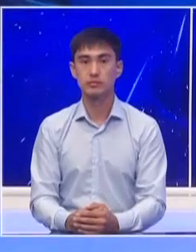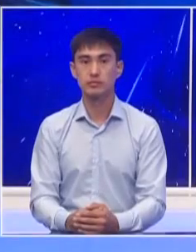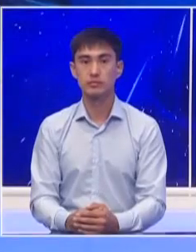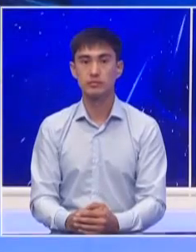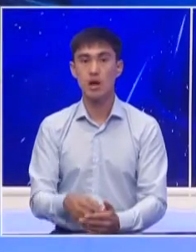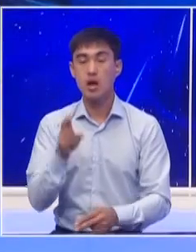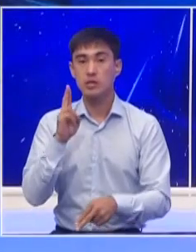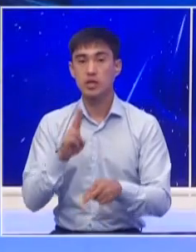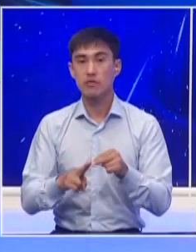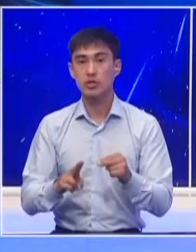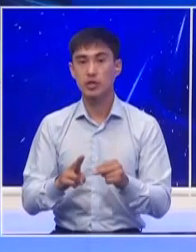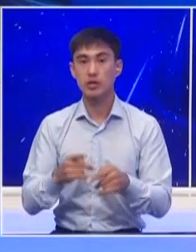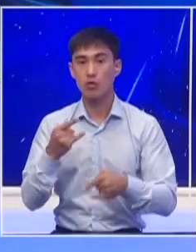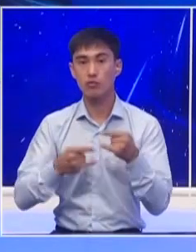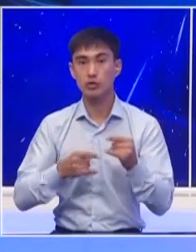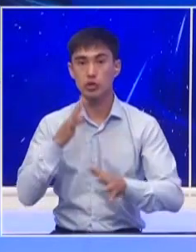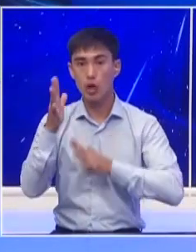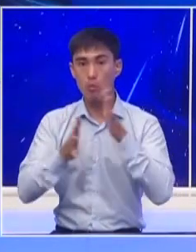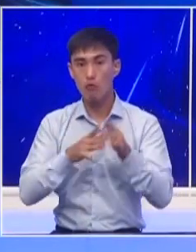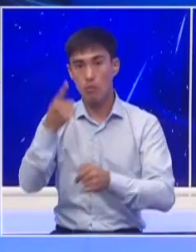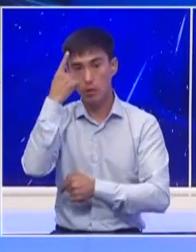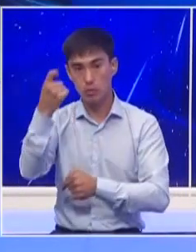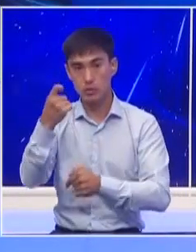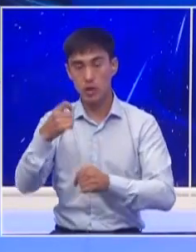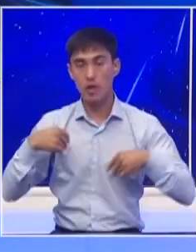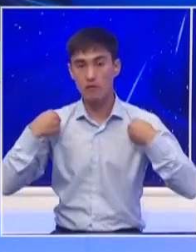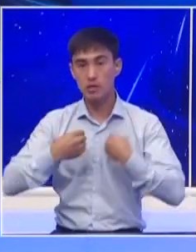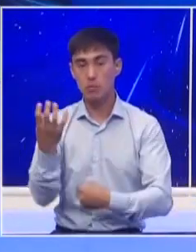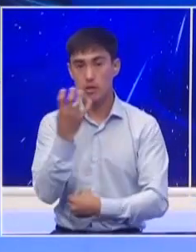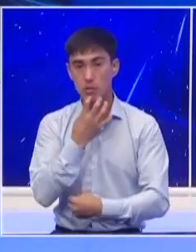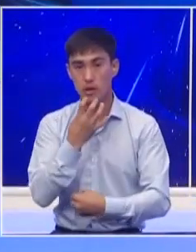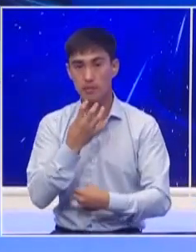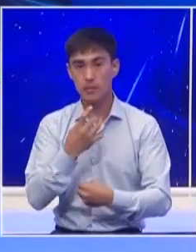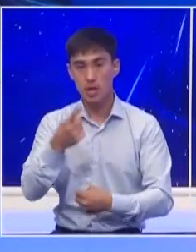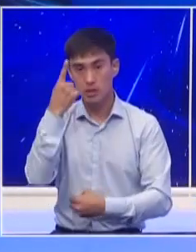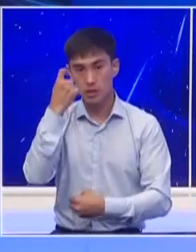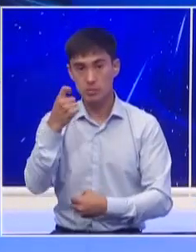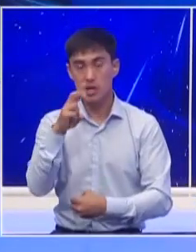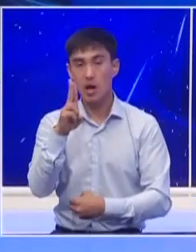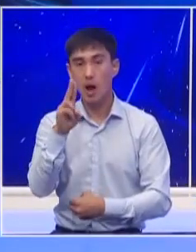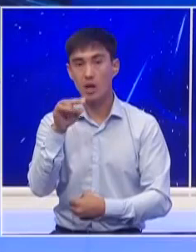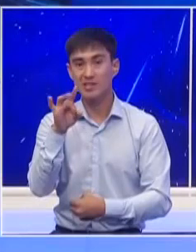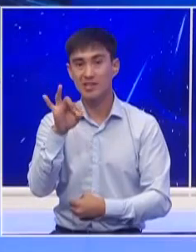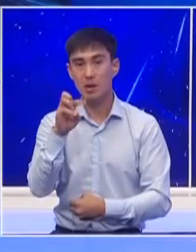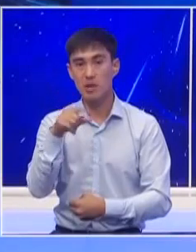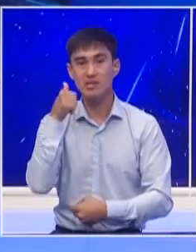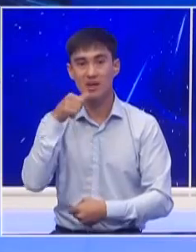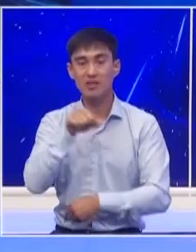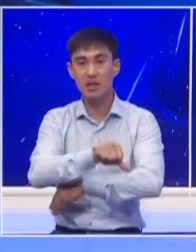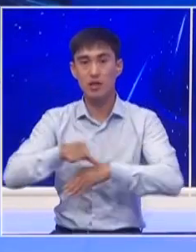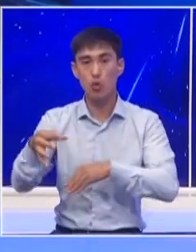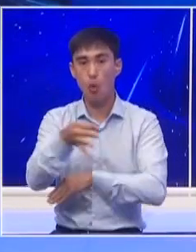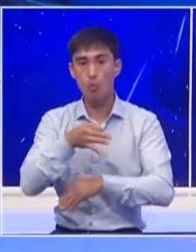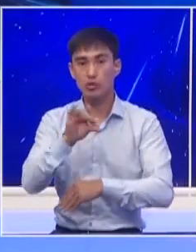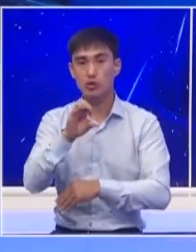И в завершении выпуска штормовое предупреждение. Одевайтесь потеплее. По сообщению «Казгидромет», завтра на территории